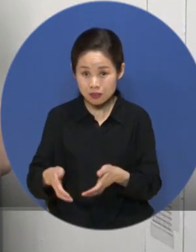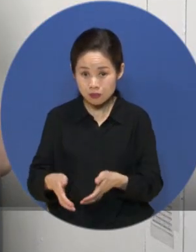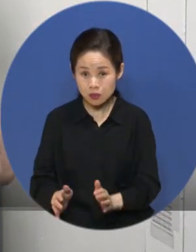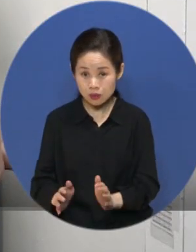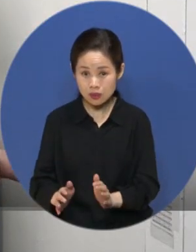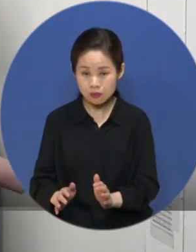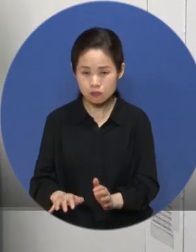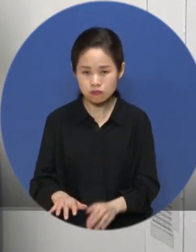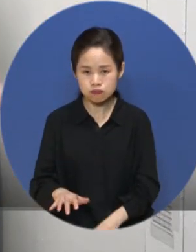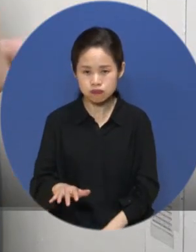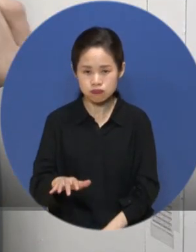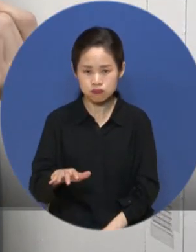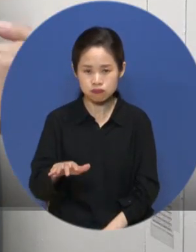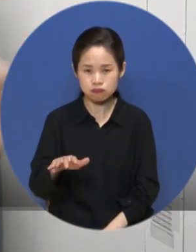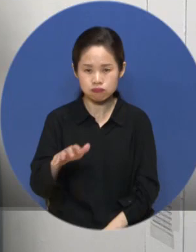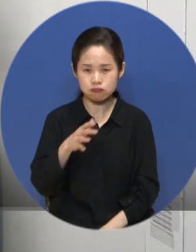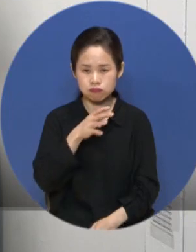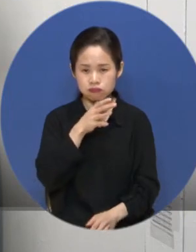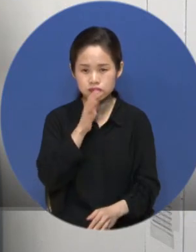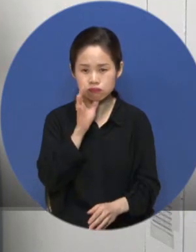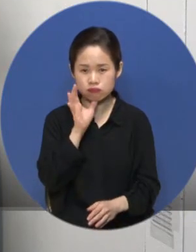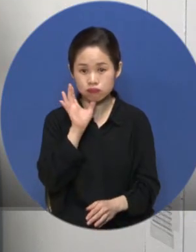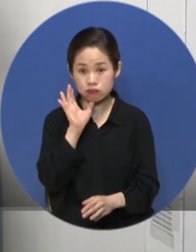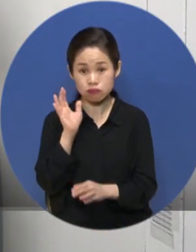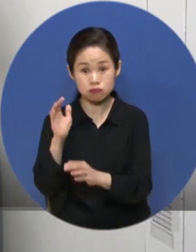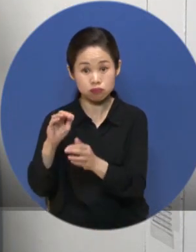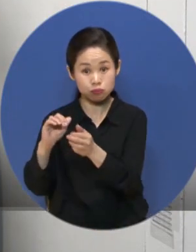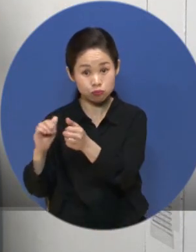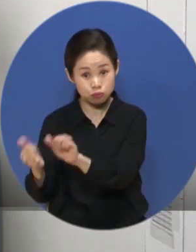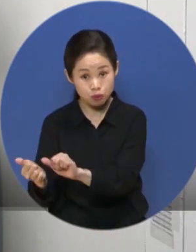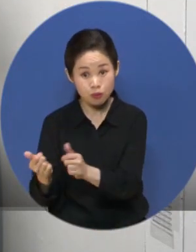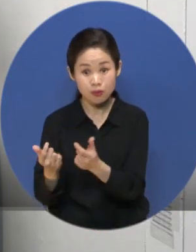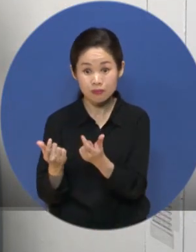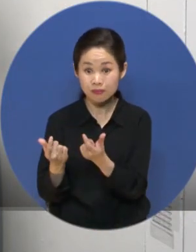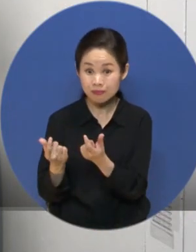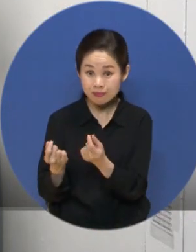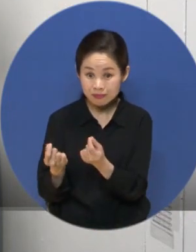태어나서 죽고 그러잖아요.